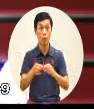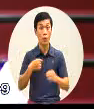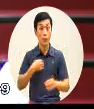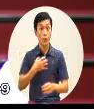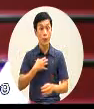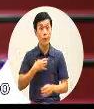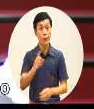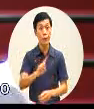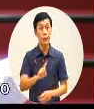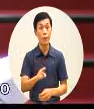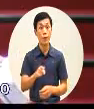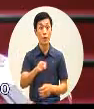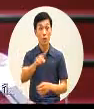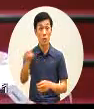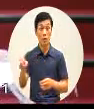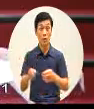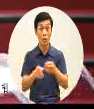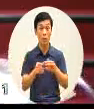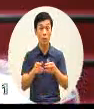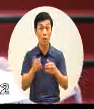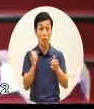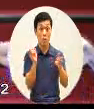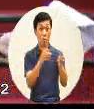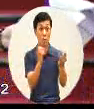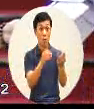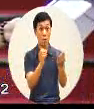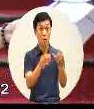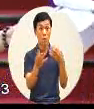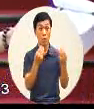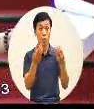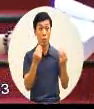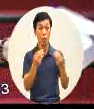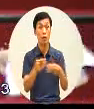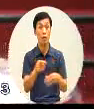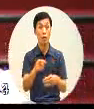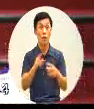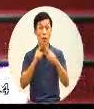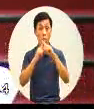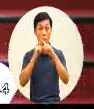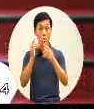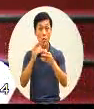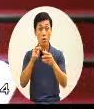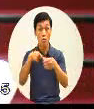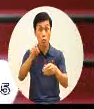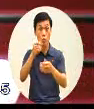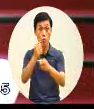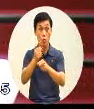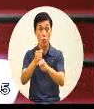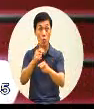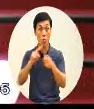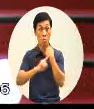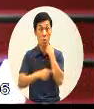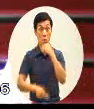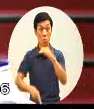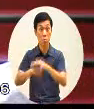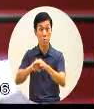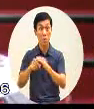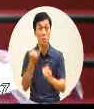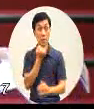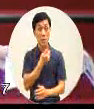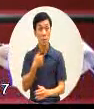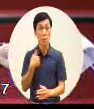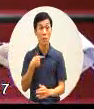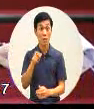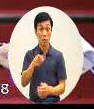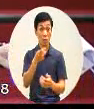惊，因甲你讲了无清楚，啊，恁提出了一挂代志都处罚。我想是这个是